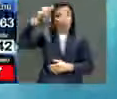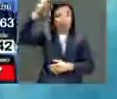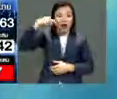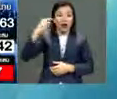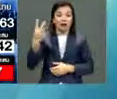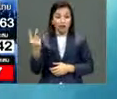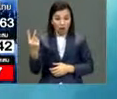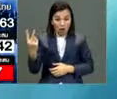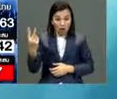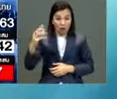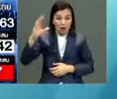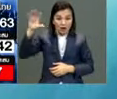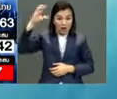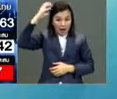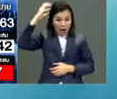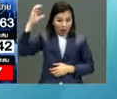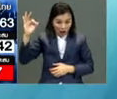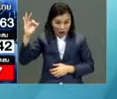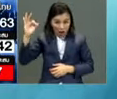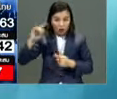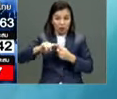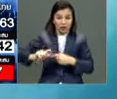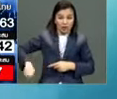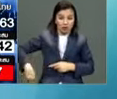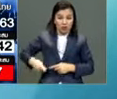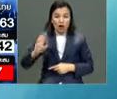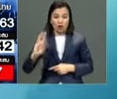กไก่นะครับมีญาติที่อยากจะพาเขากลับมาก็แจ้งไปได้กับทางสถานทูตที่ประเทศนั้นนะครับส่วนคนไทยที่เดินทางกลับผ่านแดนทางบกนะครับก็มาเลเซียก็ลดน้อยลงนะครับอย่างที่บอกว่าเค้าสถานการณ์ก็ดีขึ้นนะครับก็มีบางคนก็เปลี่ยนเปลี่ยนใจไม่กลับแล้วนะครับก็ยังคงสามารถที่ทำงานทำการอยู่ที่นั่นต่อได้นะครับเมียนมาร์มีสองคนลาว19คนกัมพูชา 6